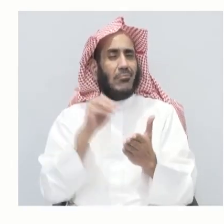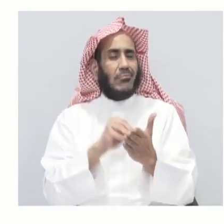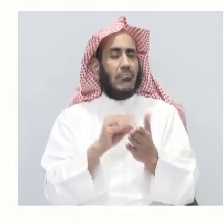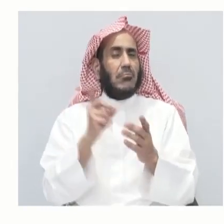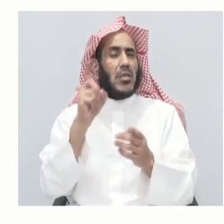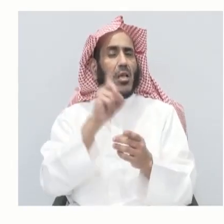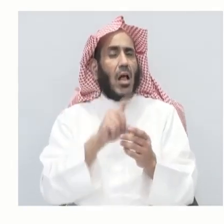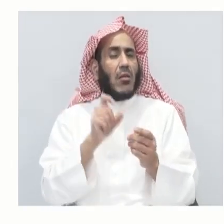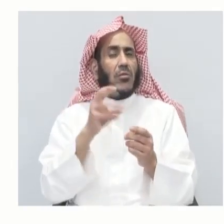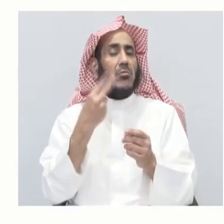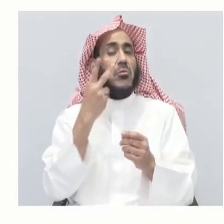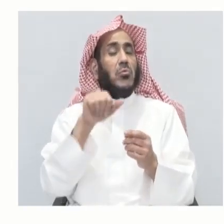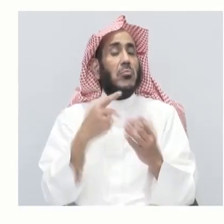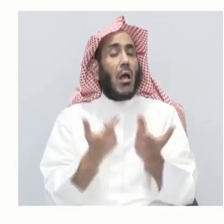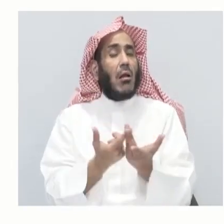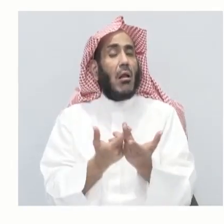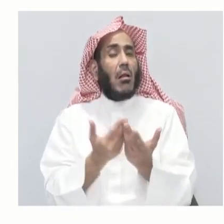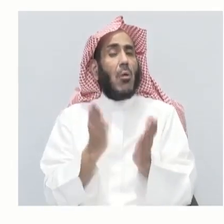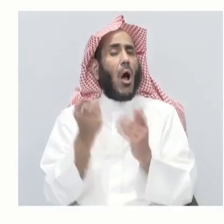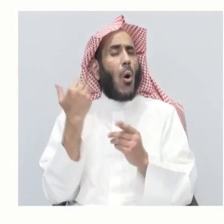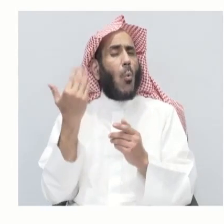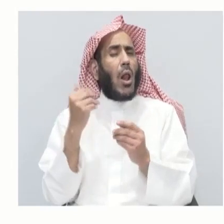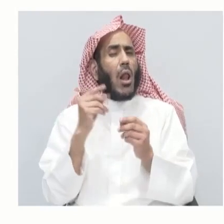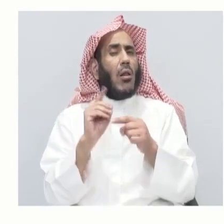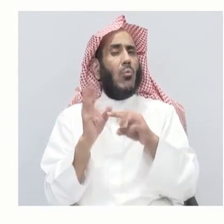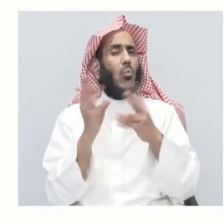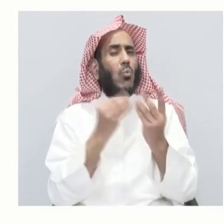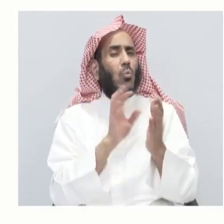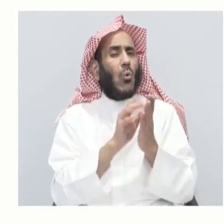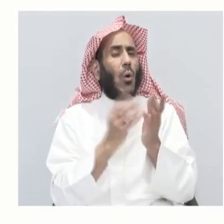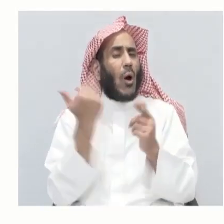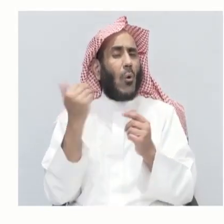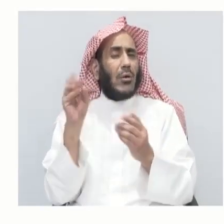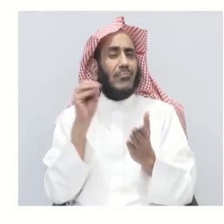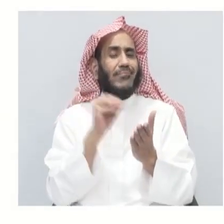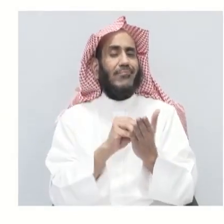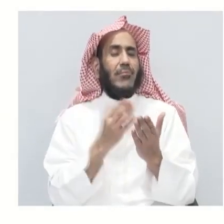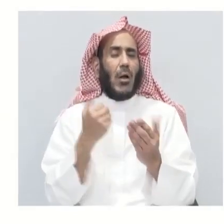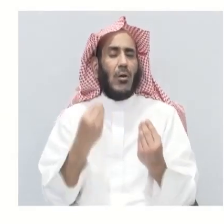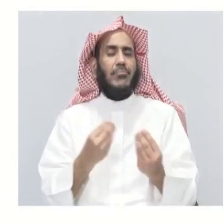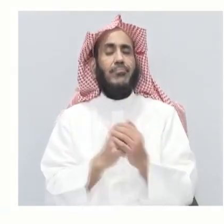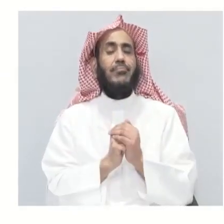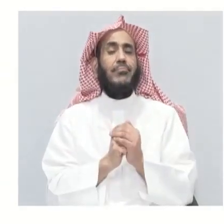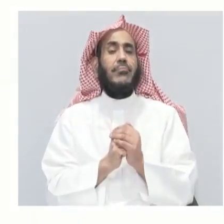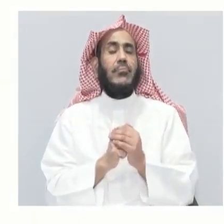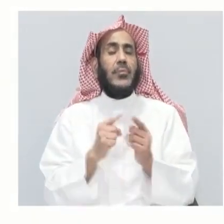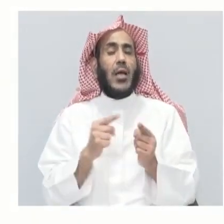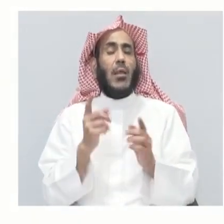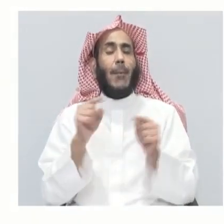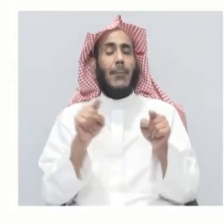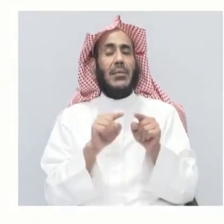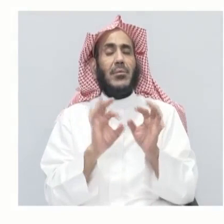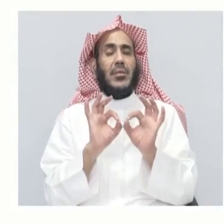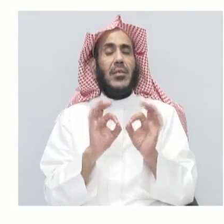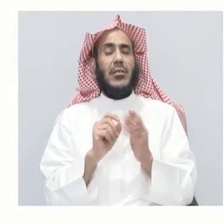تسال نفسك 2 وص من اين من النتيجه السابقه التي حنا حليناها قبل قليل اذا هذا بالنسبه لهذه